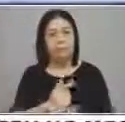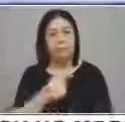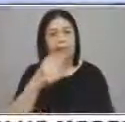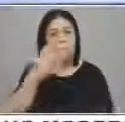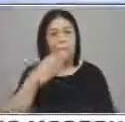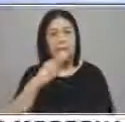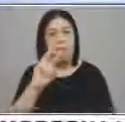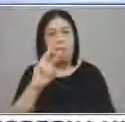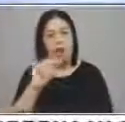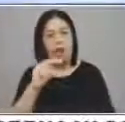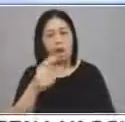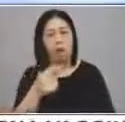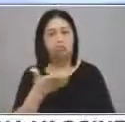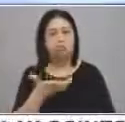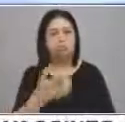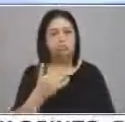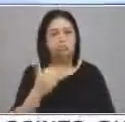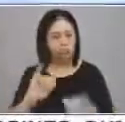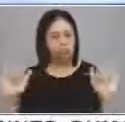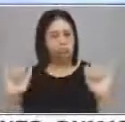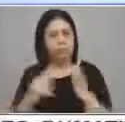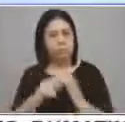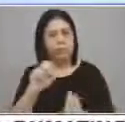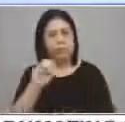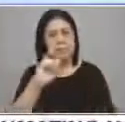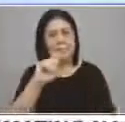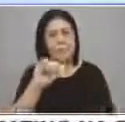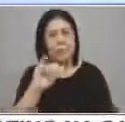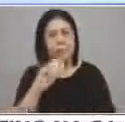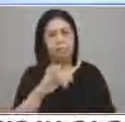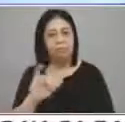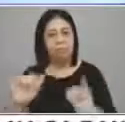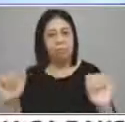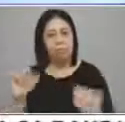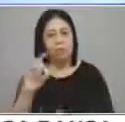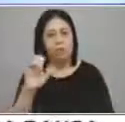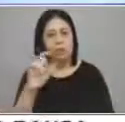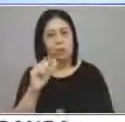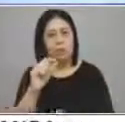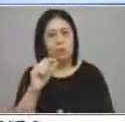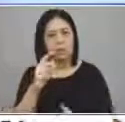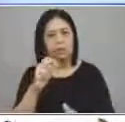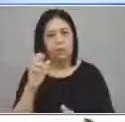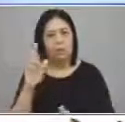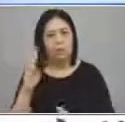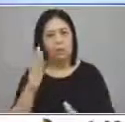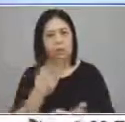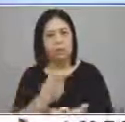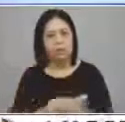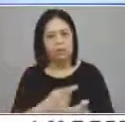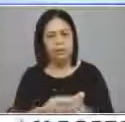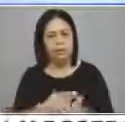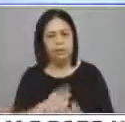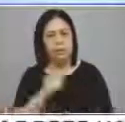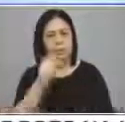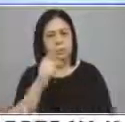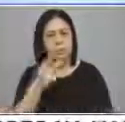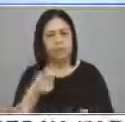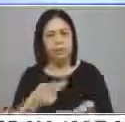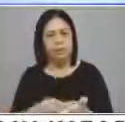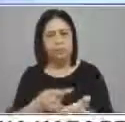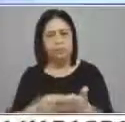Isasailalim na sa lockdown ang Municipal Hall ng Alfonso, Cavite matapos magpositibo sa COVID-19 ang 5